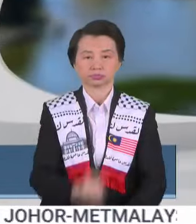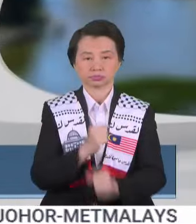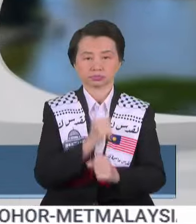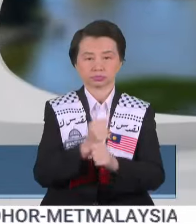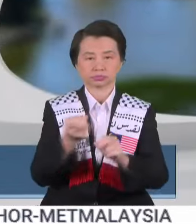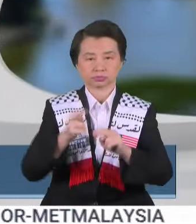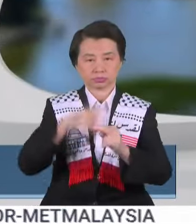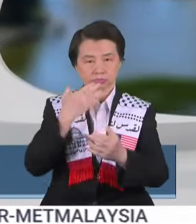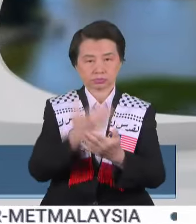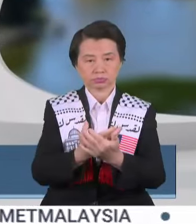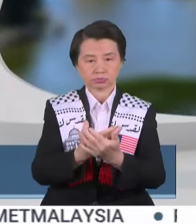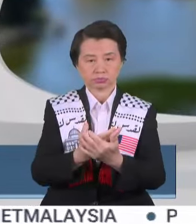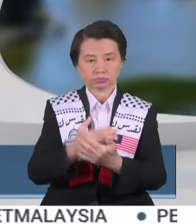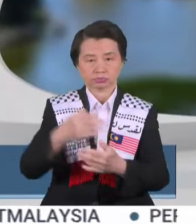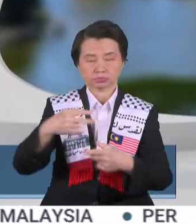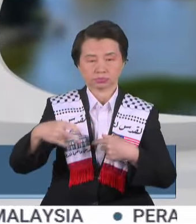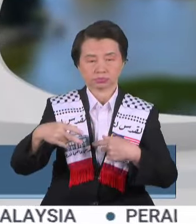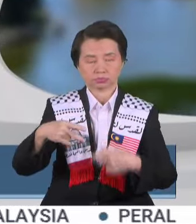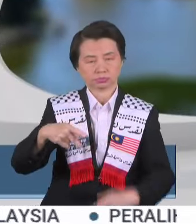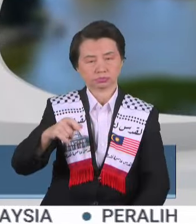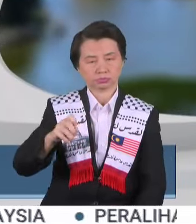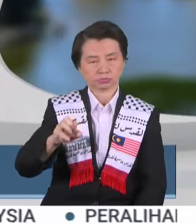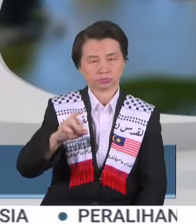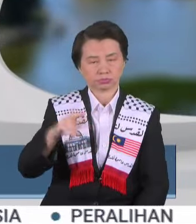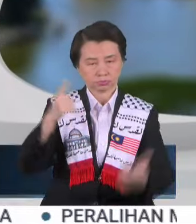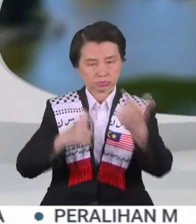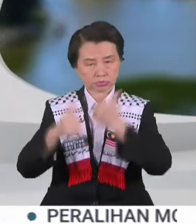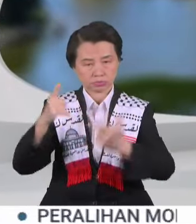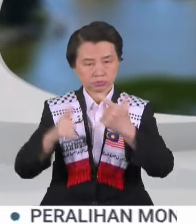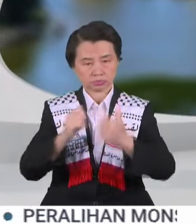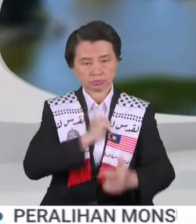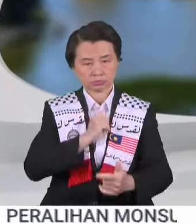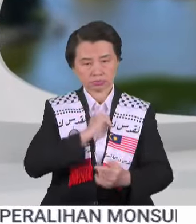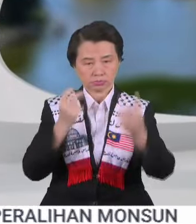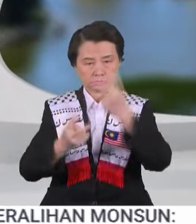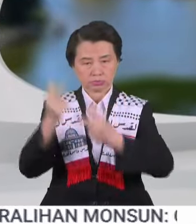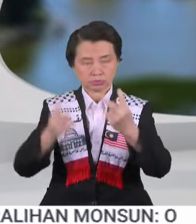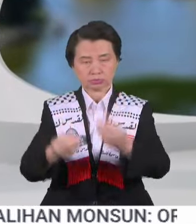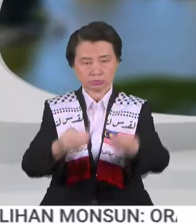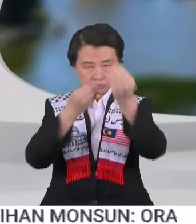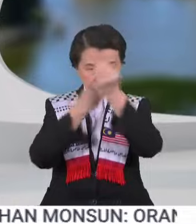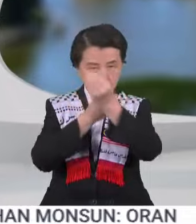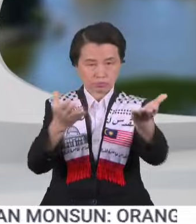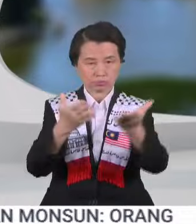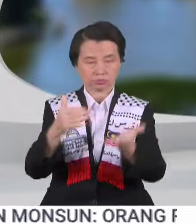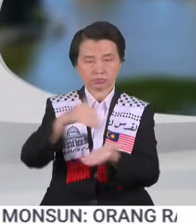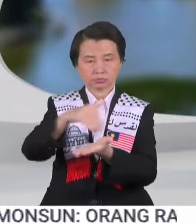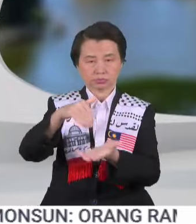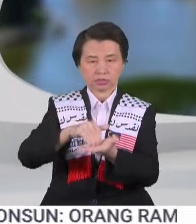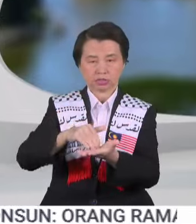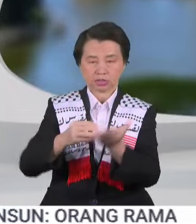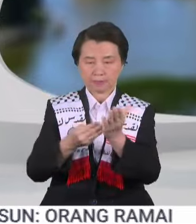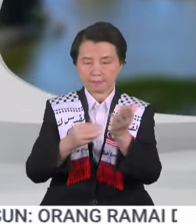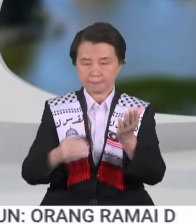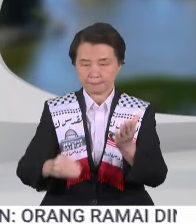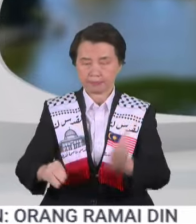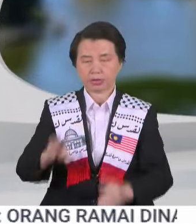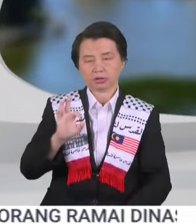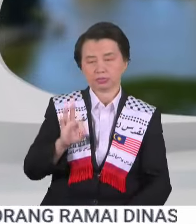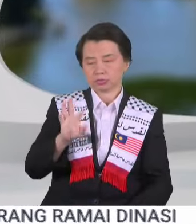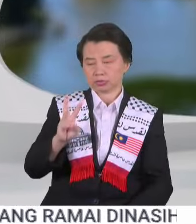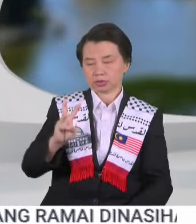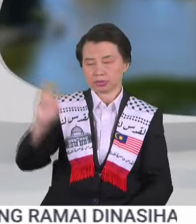Kerja penambahbaikan fasa kedua di Pusat Maklumat Pelawat Miri atau Visitor Information Center Miri hampir 96%